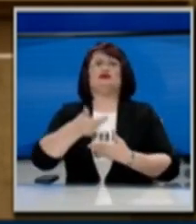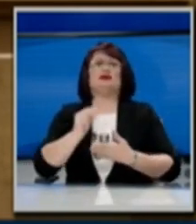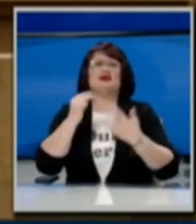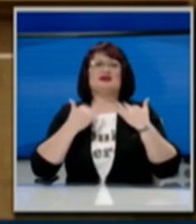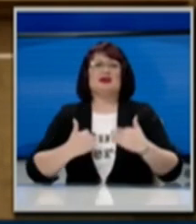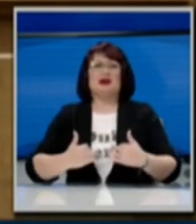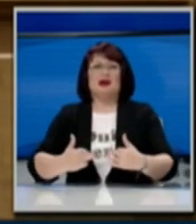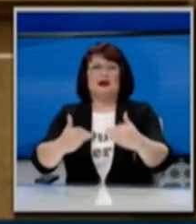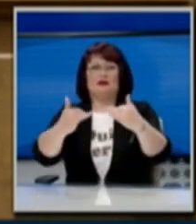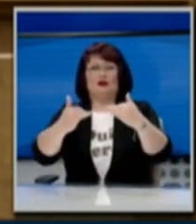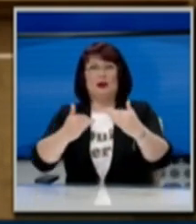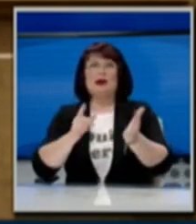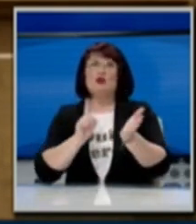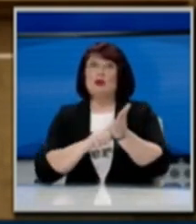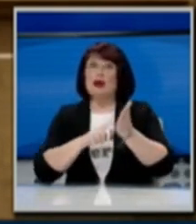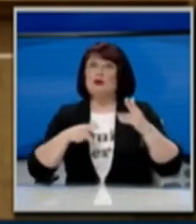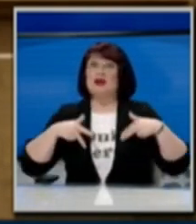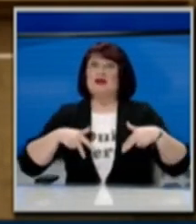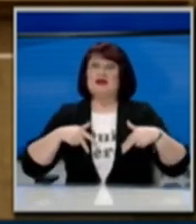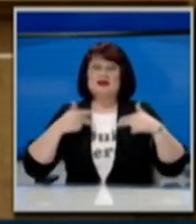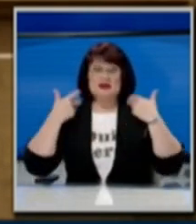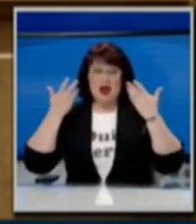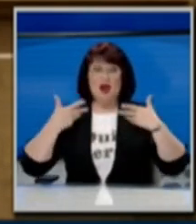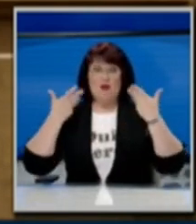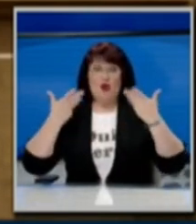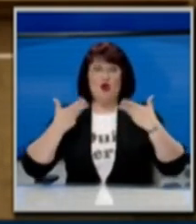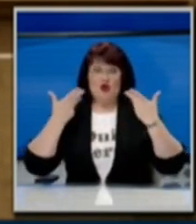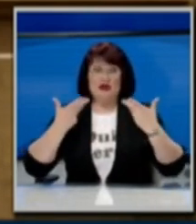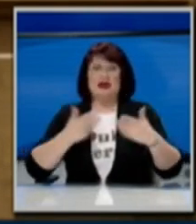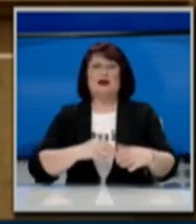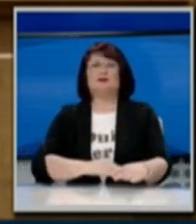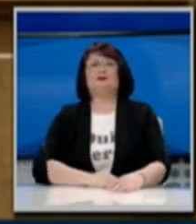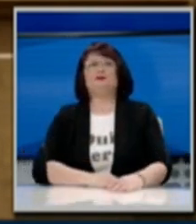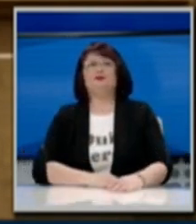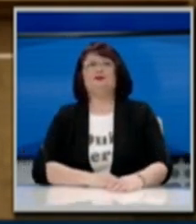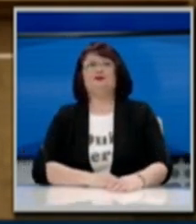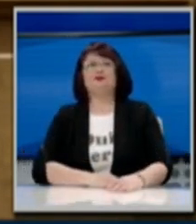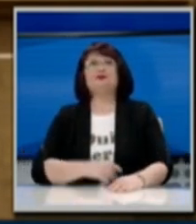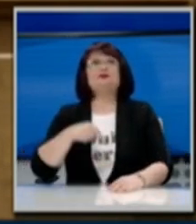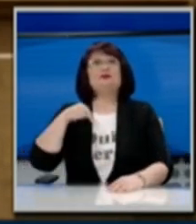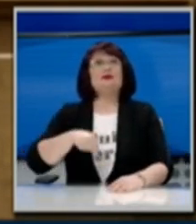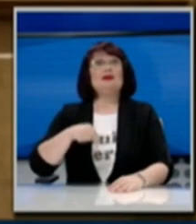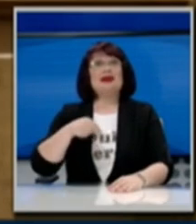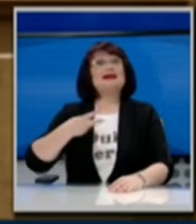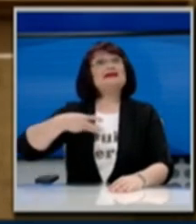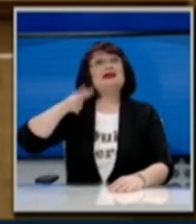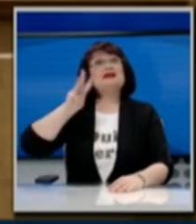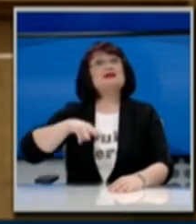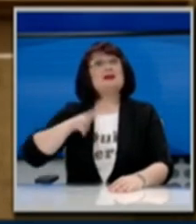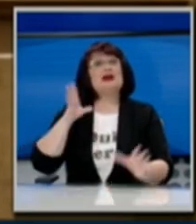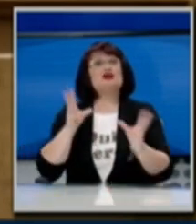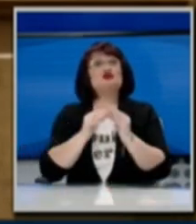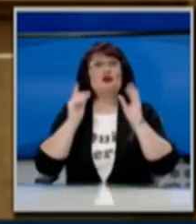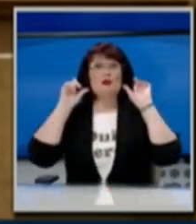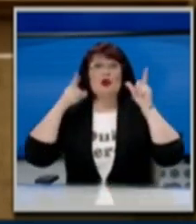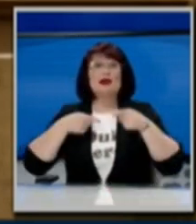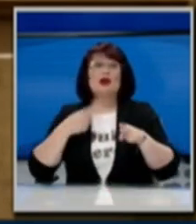οποία λογοδοτεί. Αυτή η κορυφαία κοινοβουλευτική διαδικασία για τη